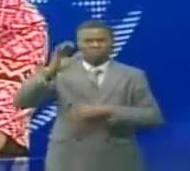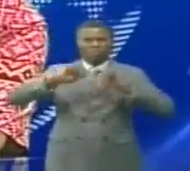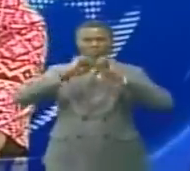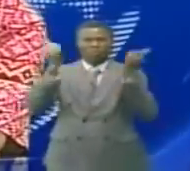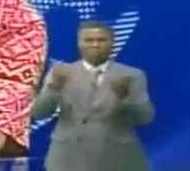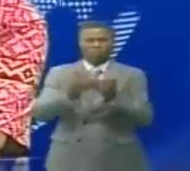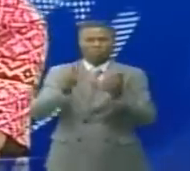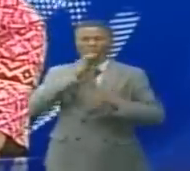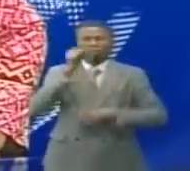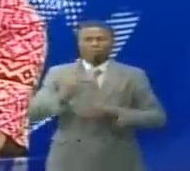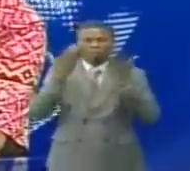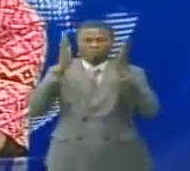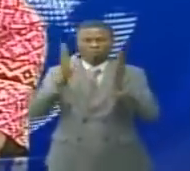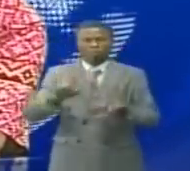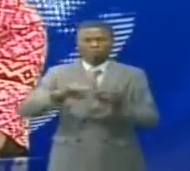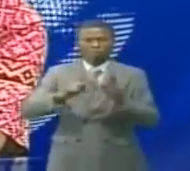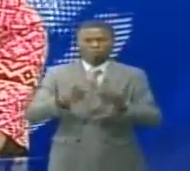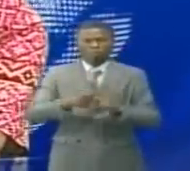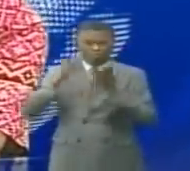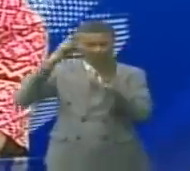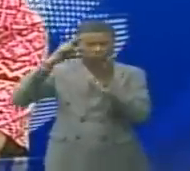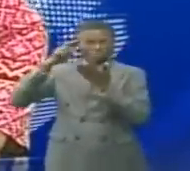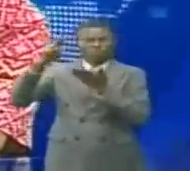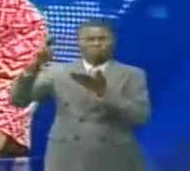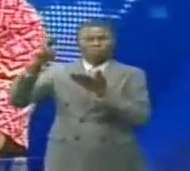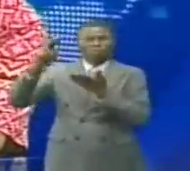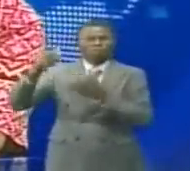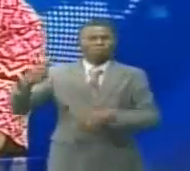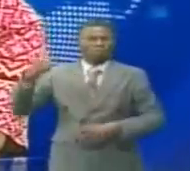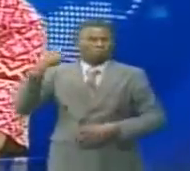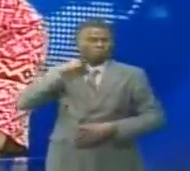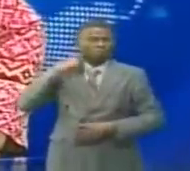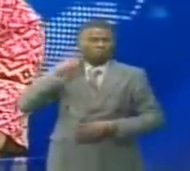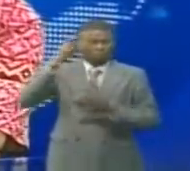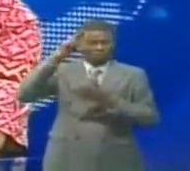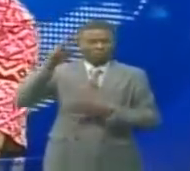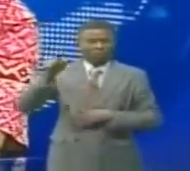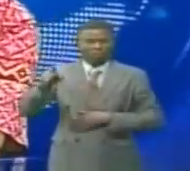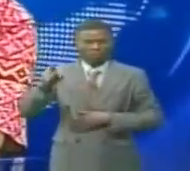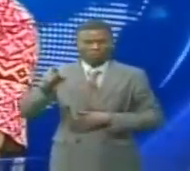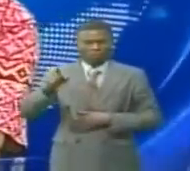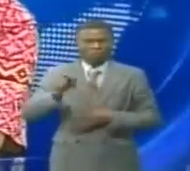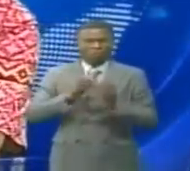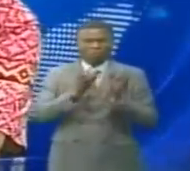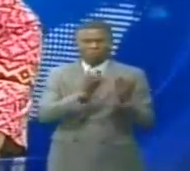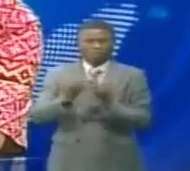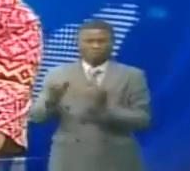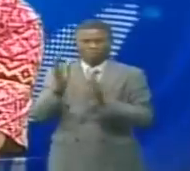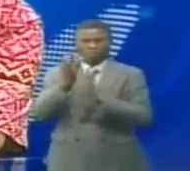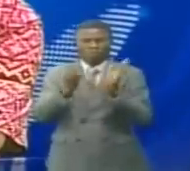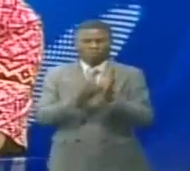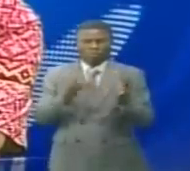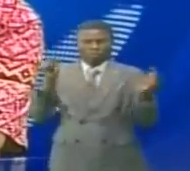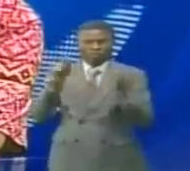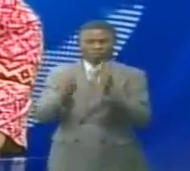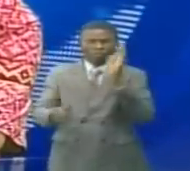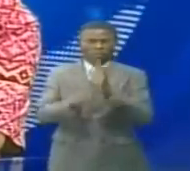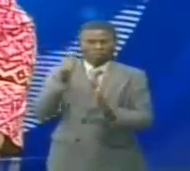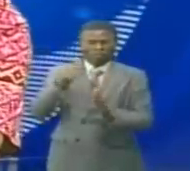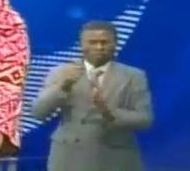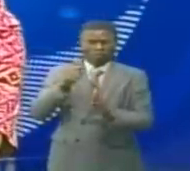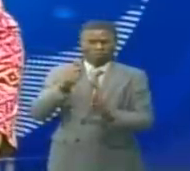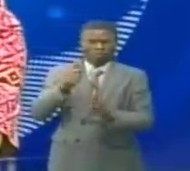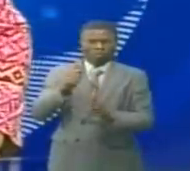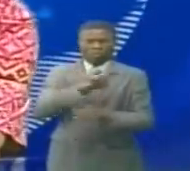anciens étudiants et amis de la faculté de médecine de l'UNIKIN qui se tient du 7 au 11 novembre 2022.